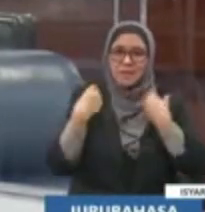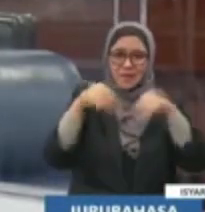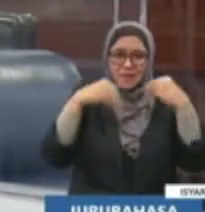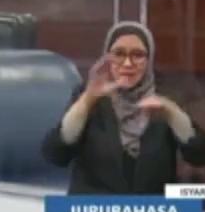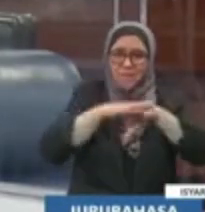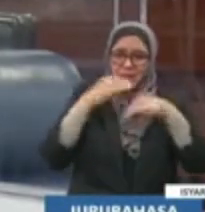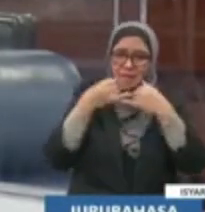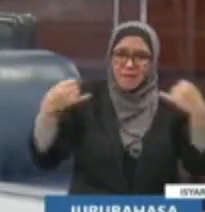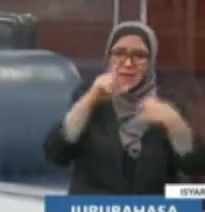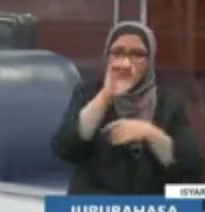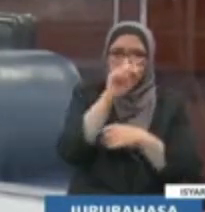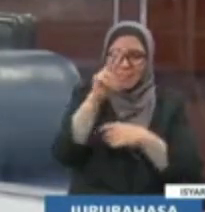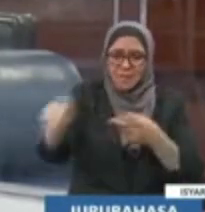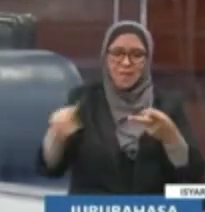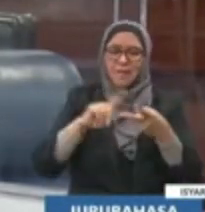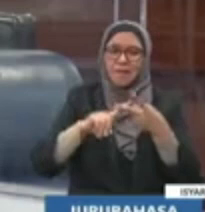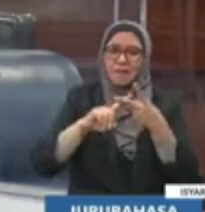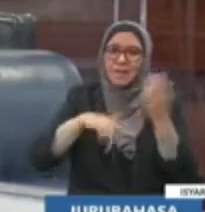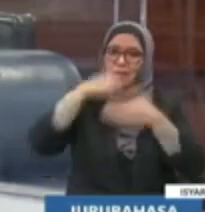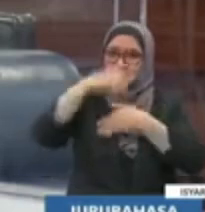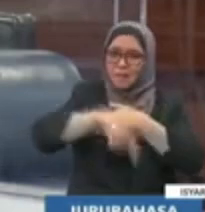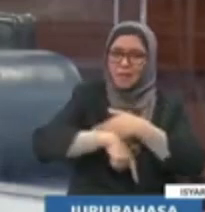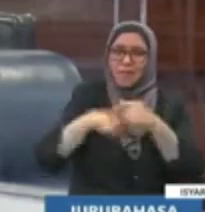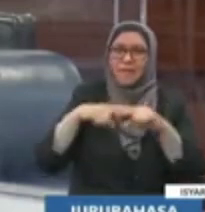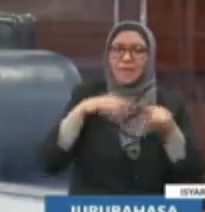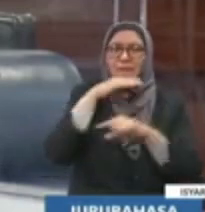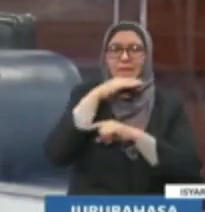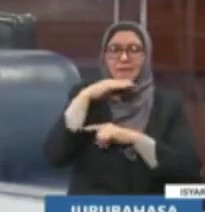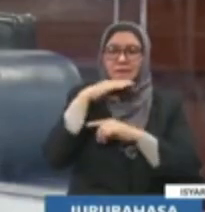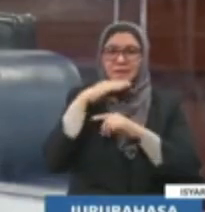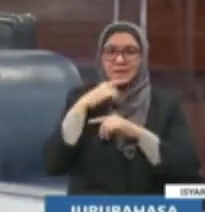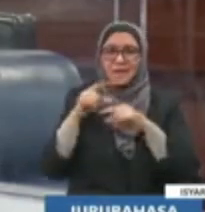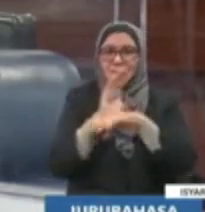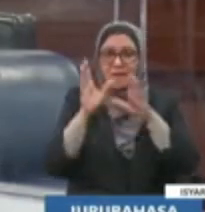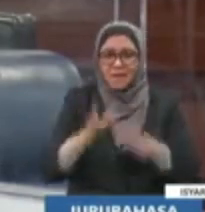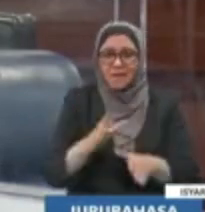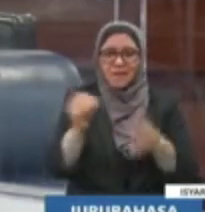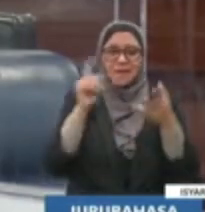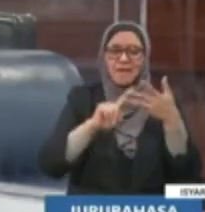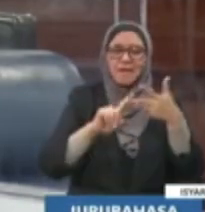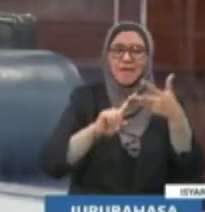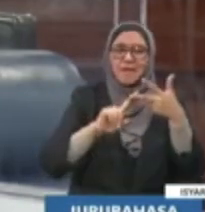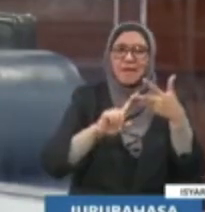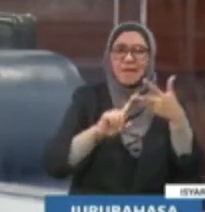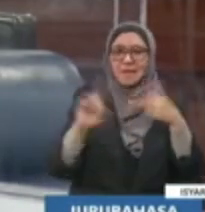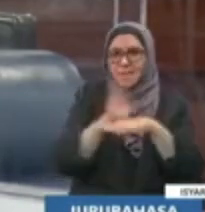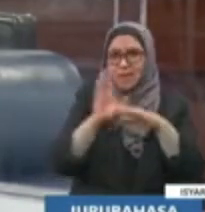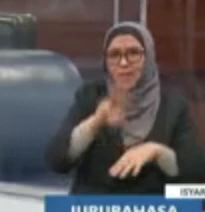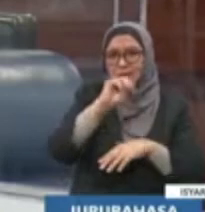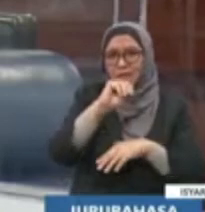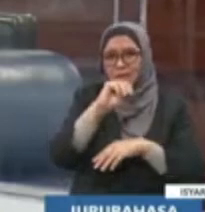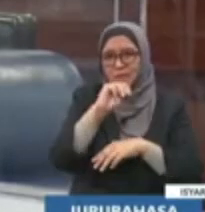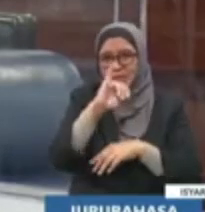tekun, program tunah usahawan belia bumi putra, program pembangunan usahawan mikro konektor